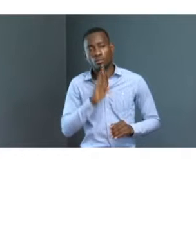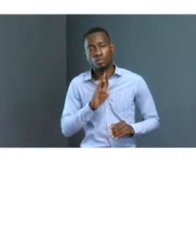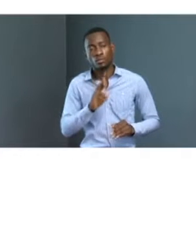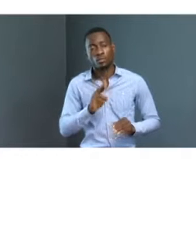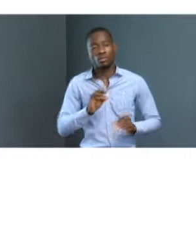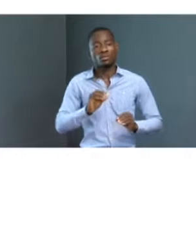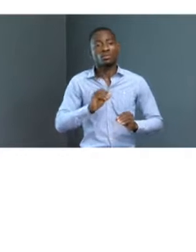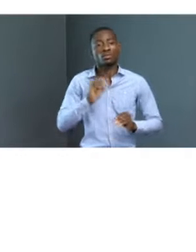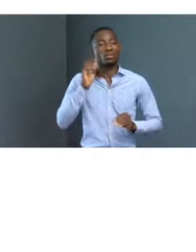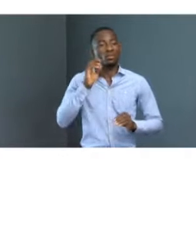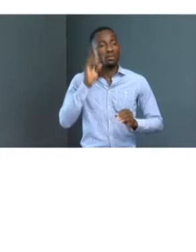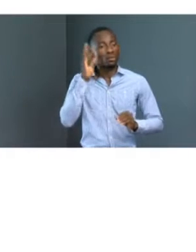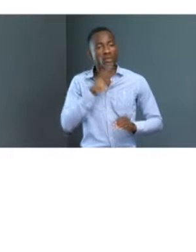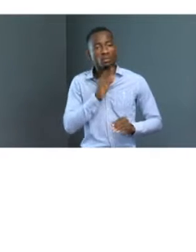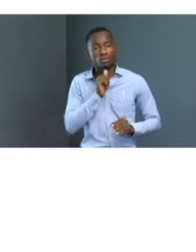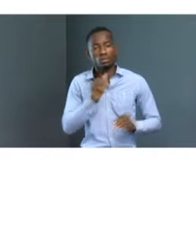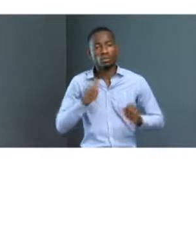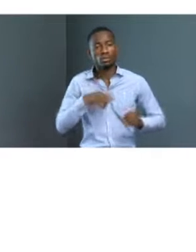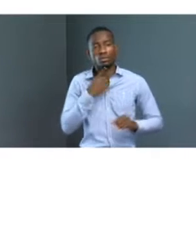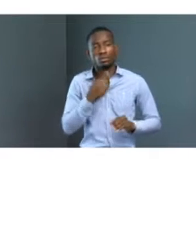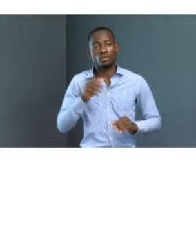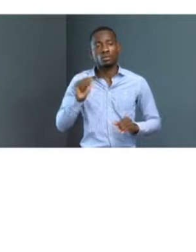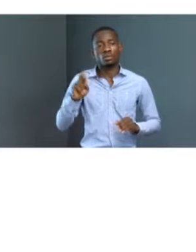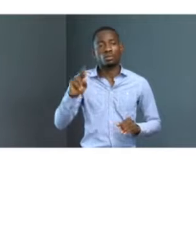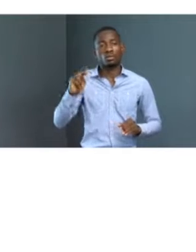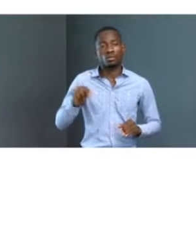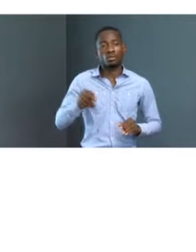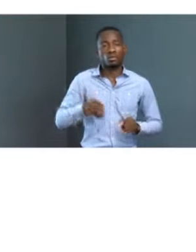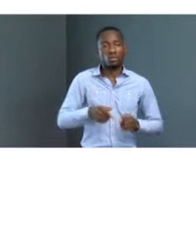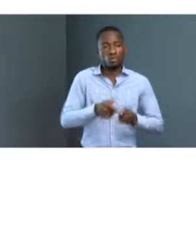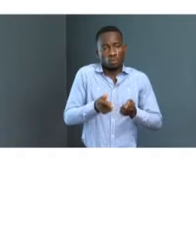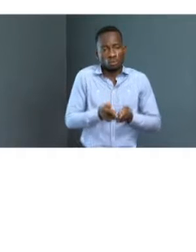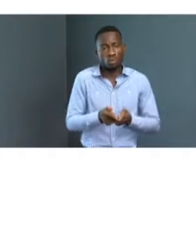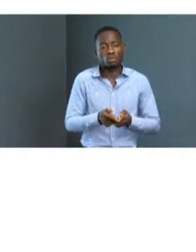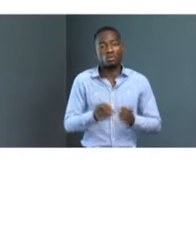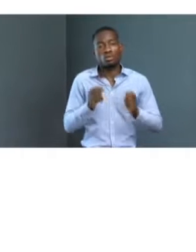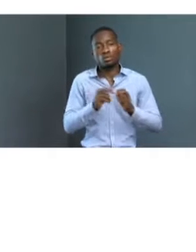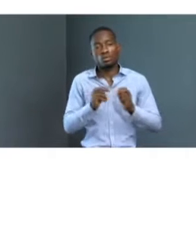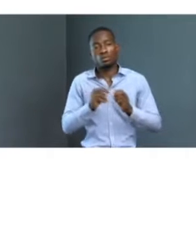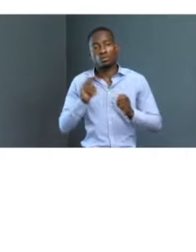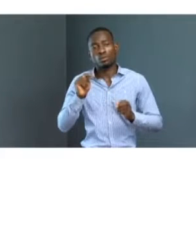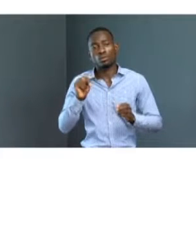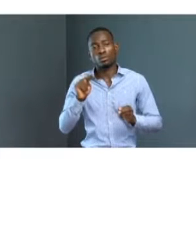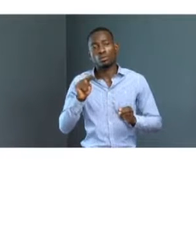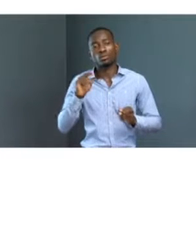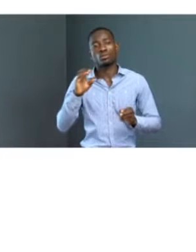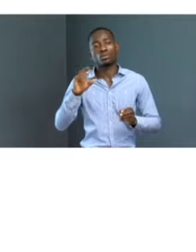nous permet de dire que l'ARN est localisé au niveau du nucléole et dans le cytoplasme.